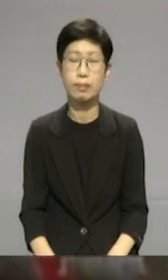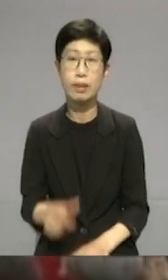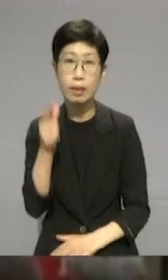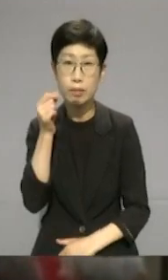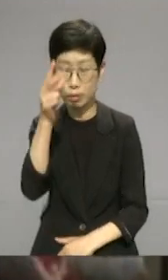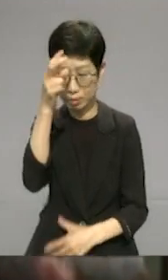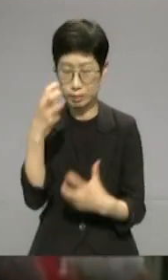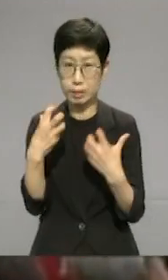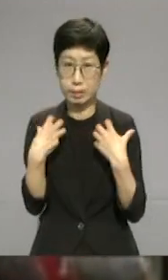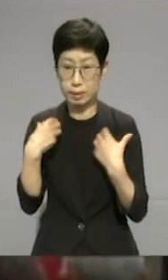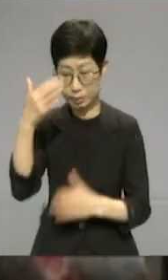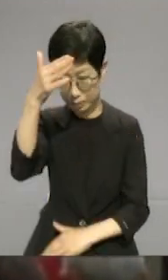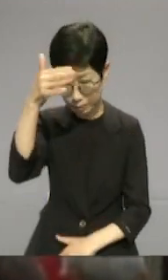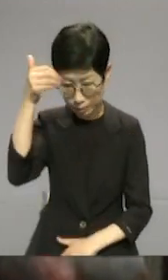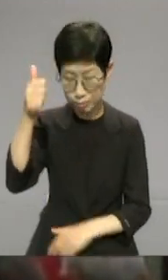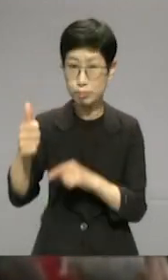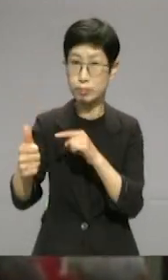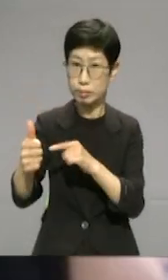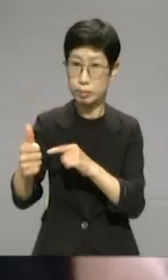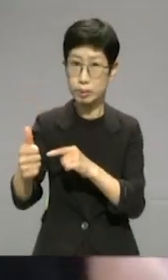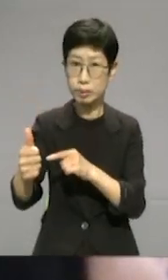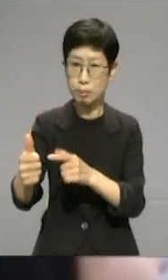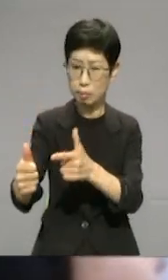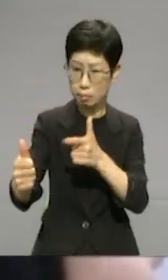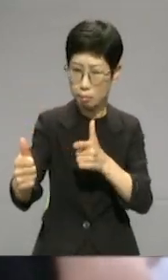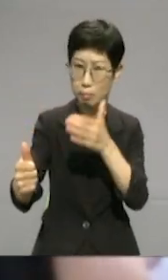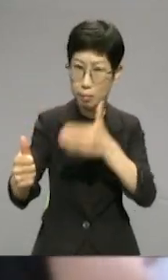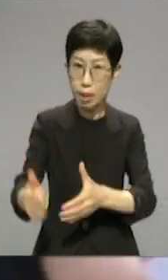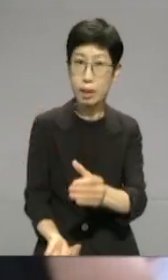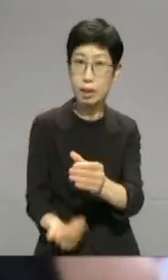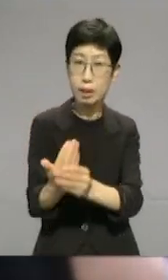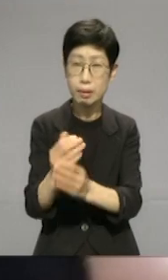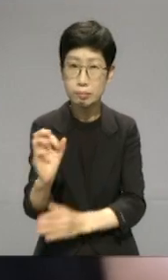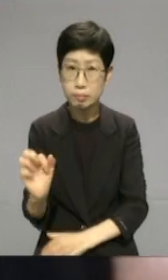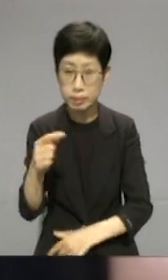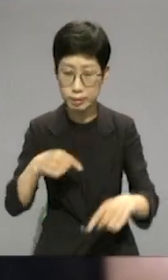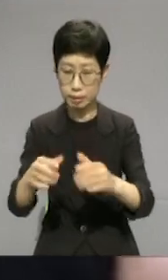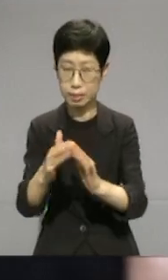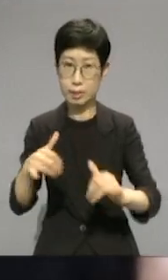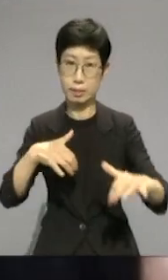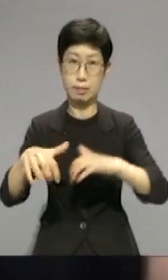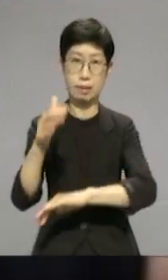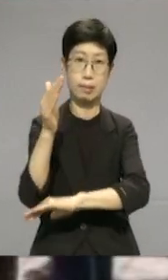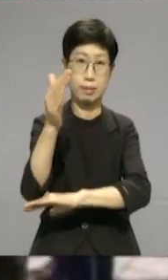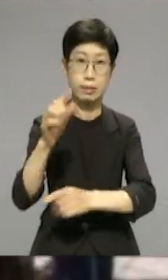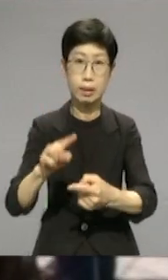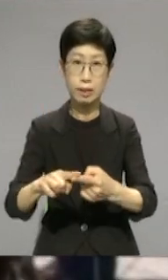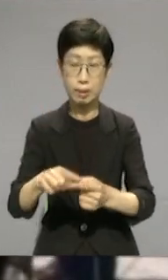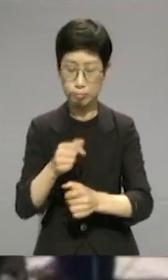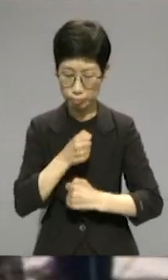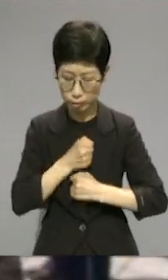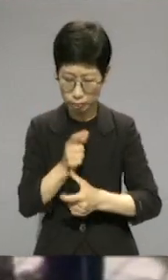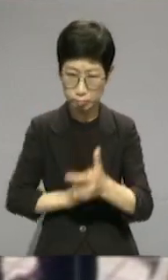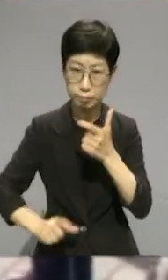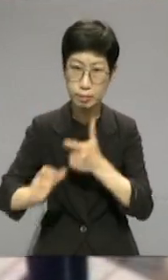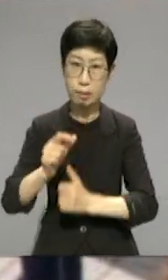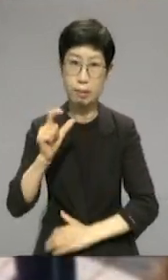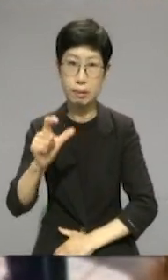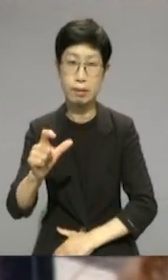일본 경찰청이 트럼프 전 미국 대통령 암살 시도 사건을 계기로 정치인 거리 연설에 대한 경계 강화를